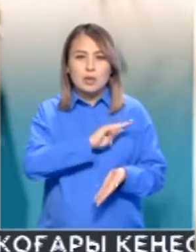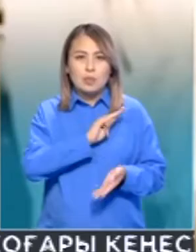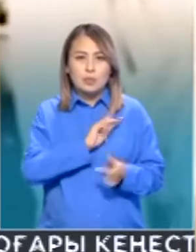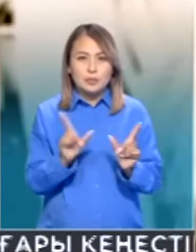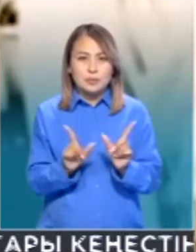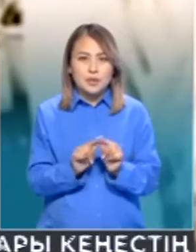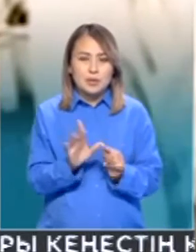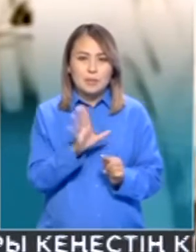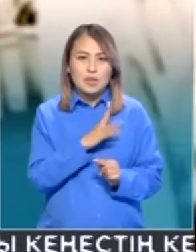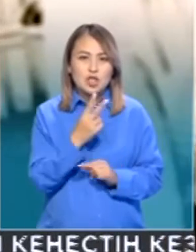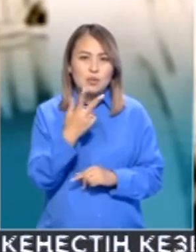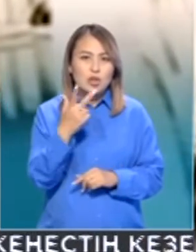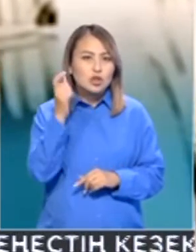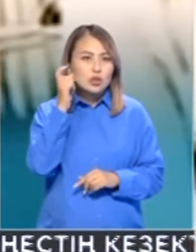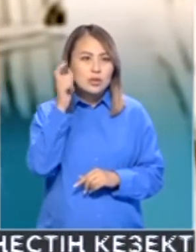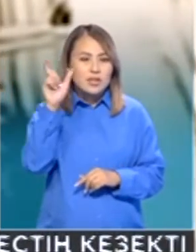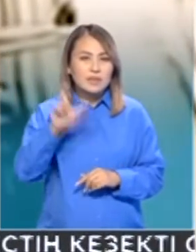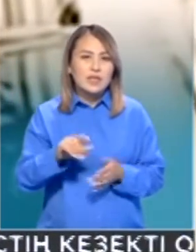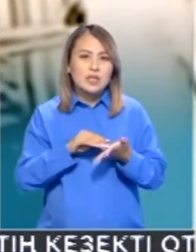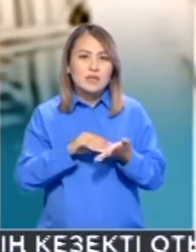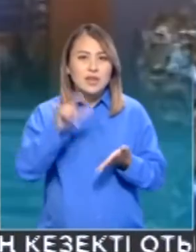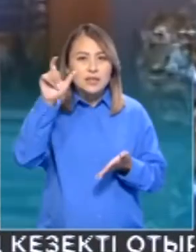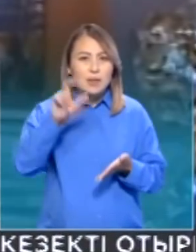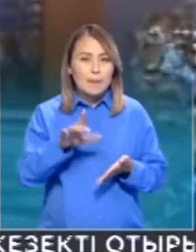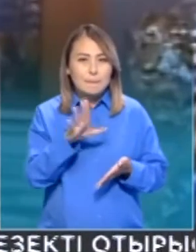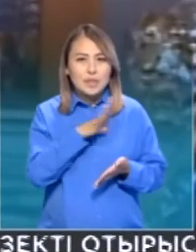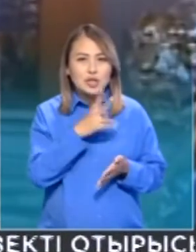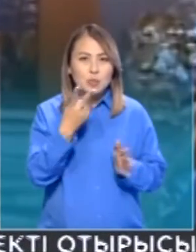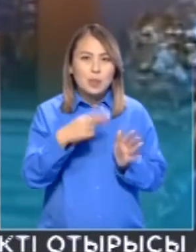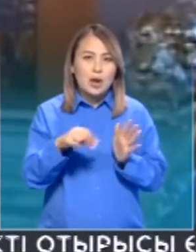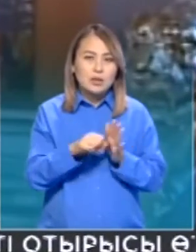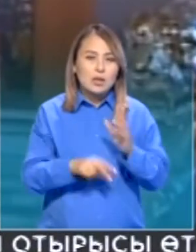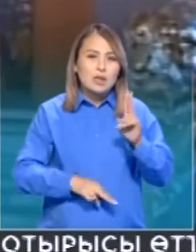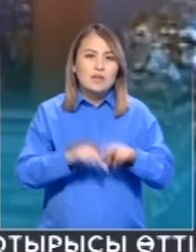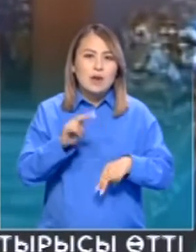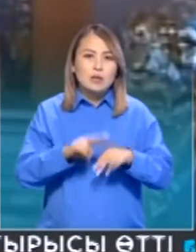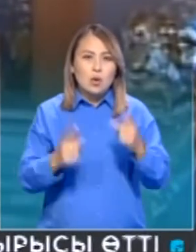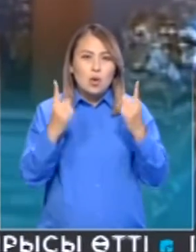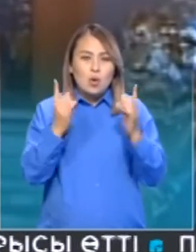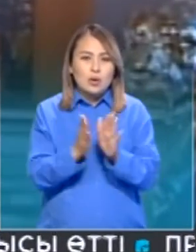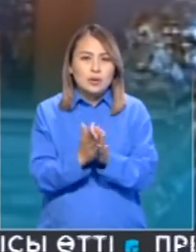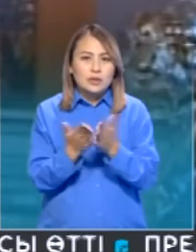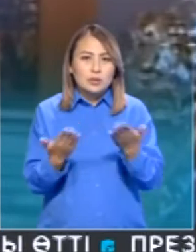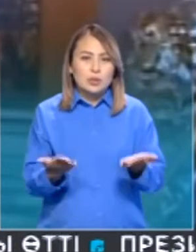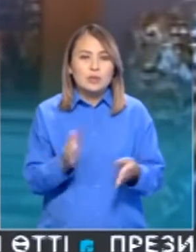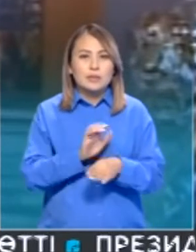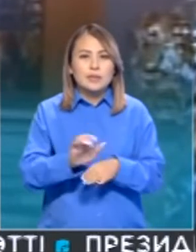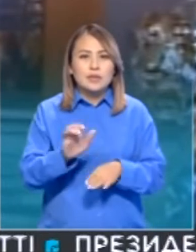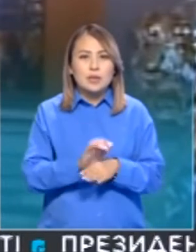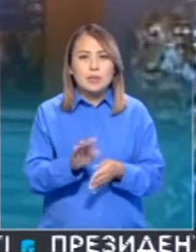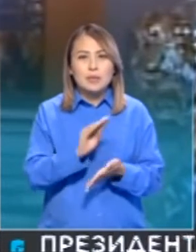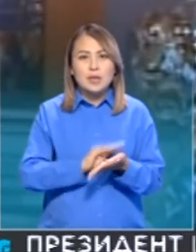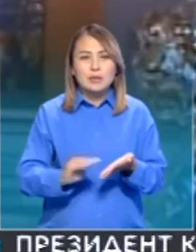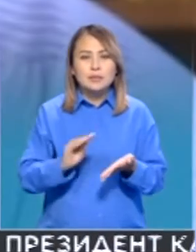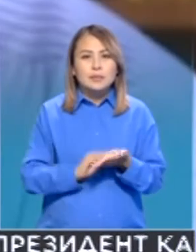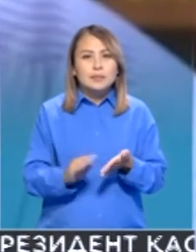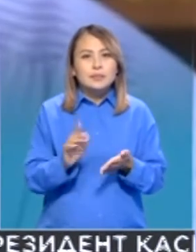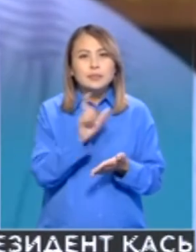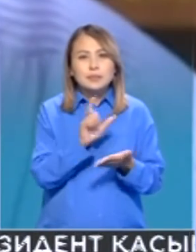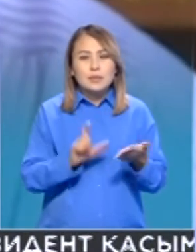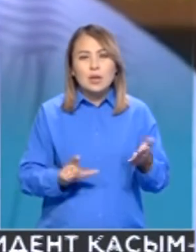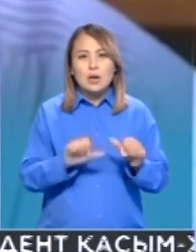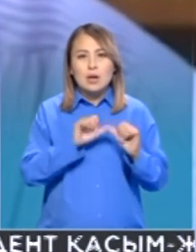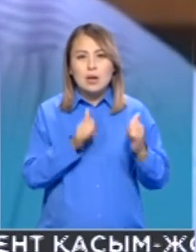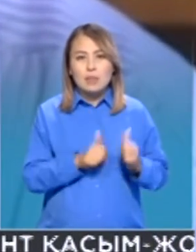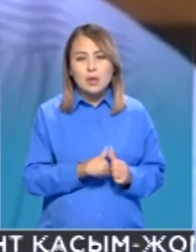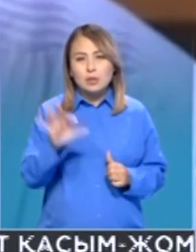болды. 23 жасында тілші атанып, 26 жасында құрылысшы Дәку атты кітабын жазып шығады. Оның қаламынан кесек-кесек романдардан